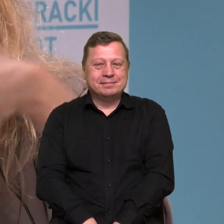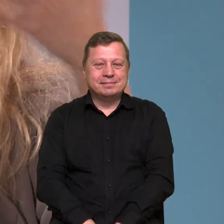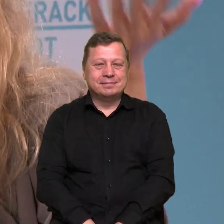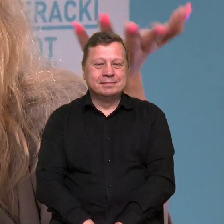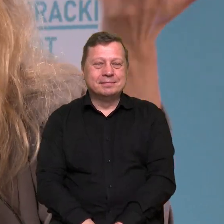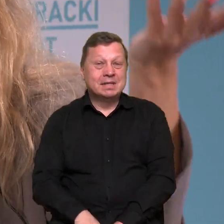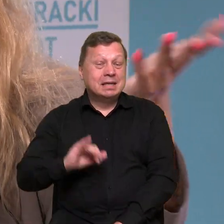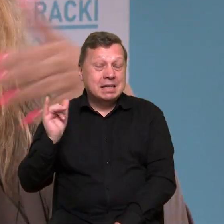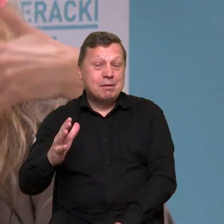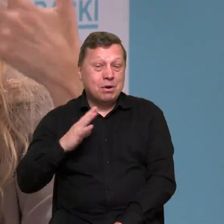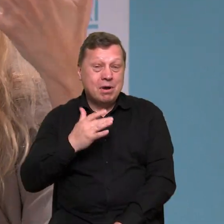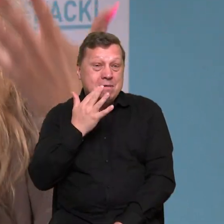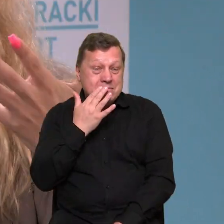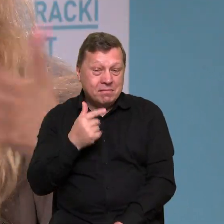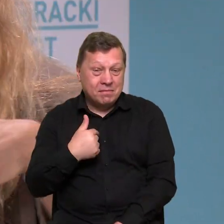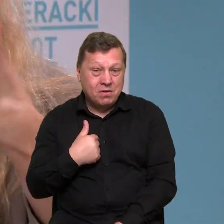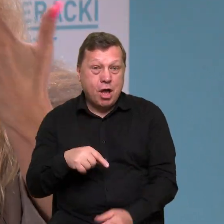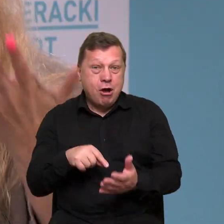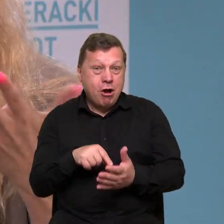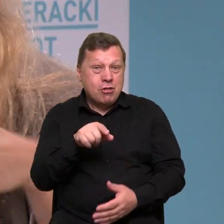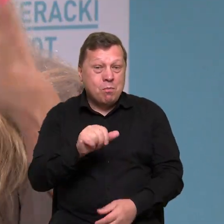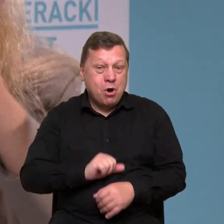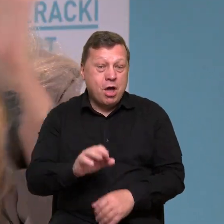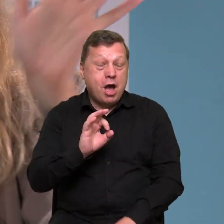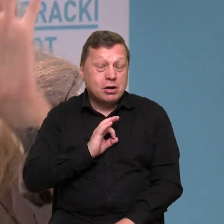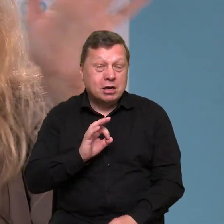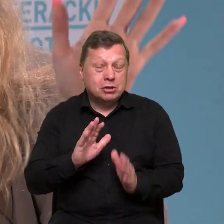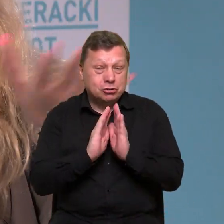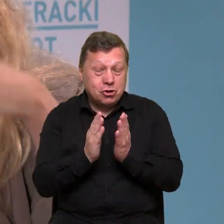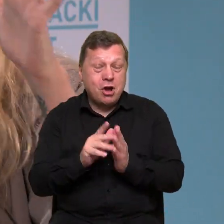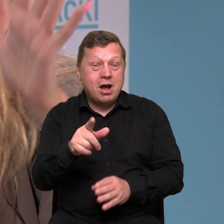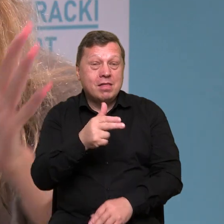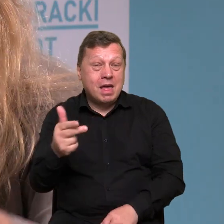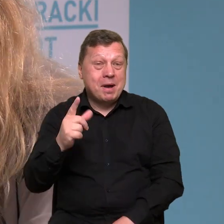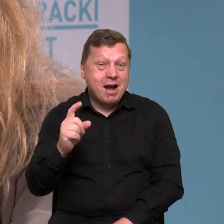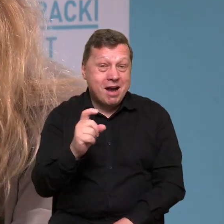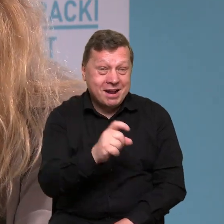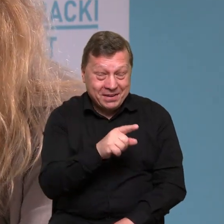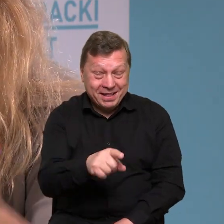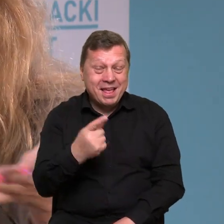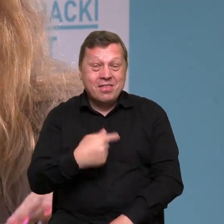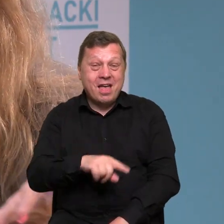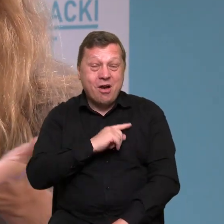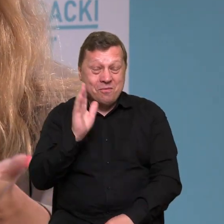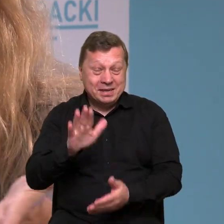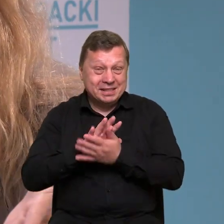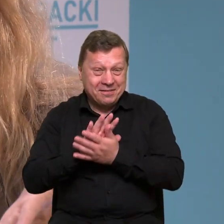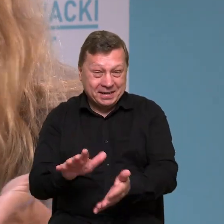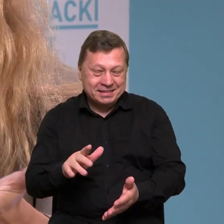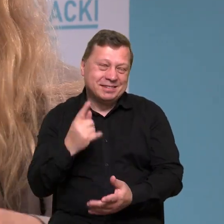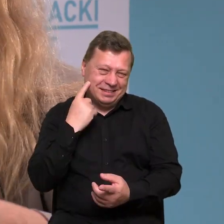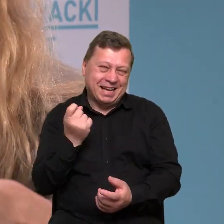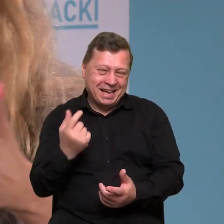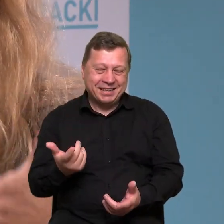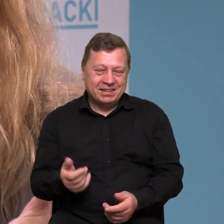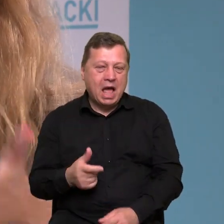I zawsze mówiłam, to jest moja książka o krewetkach, ona niedługo będzie wydana,